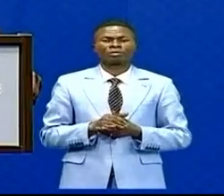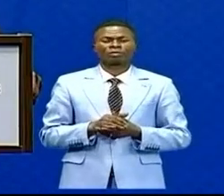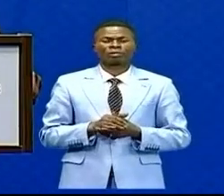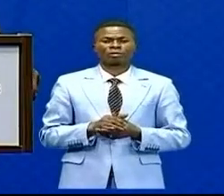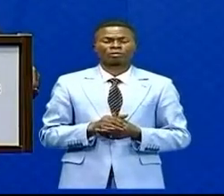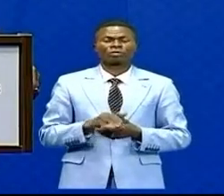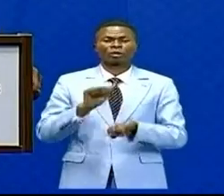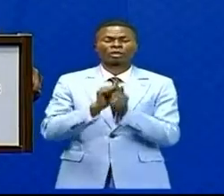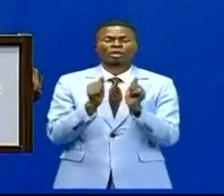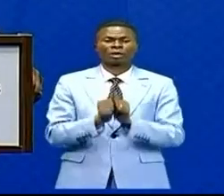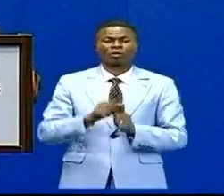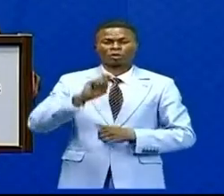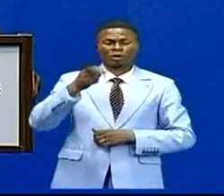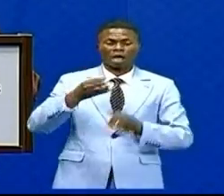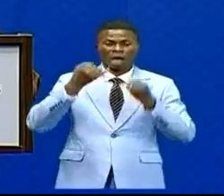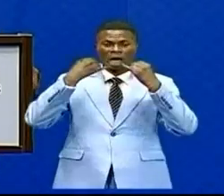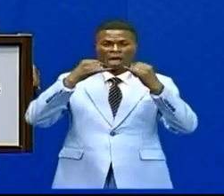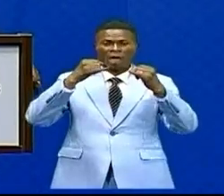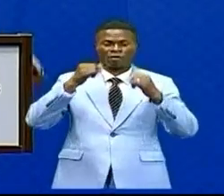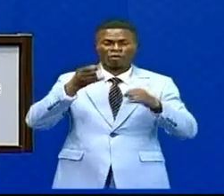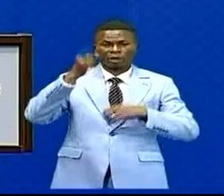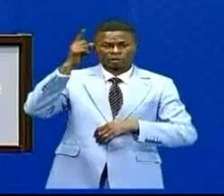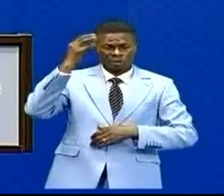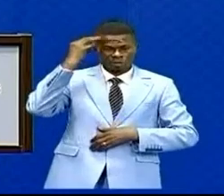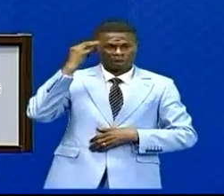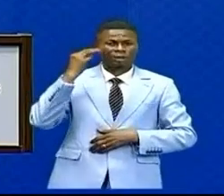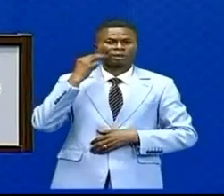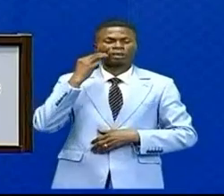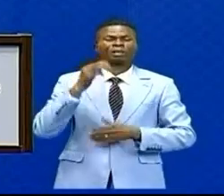Point d'information du Premier ministre.